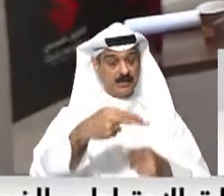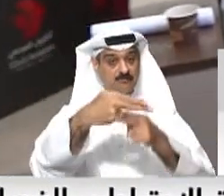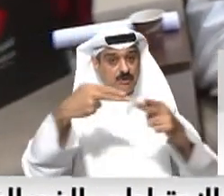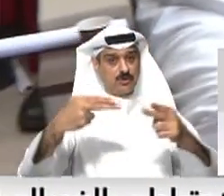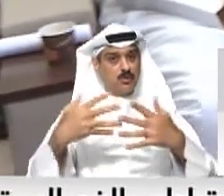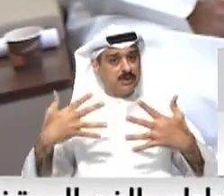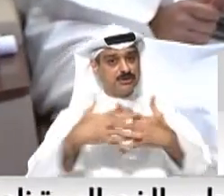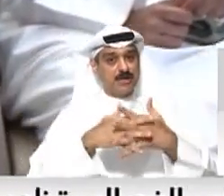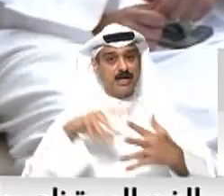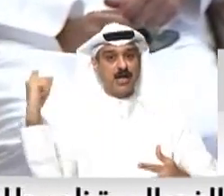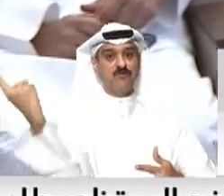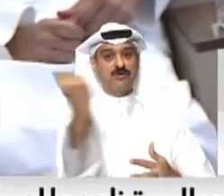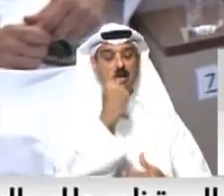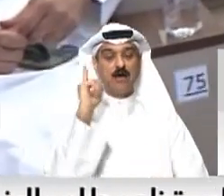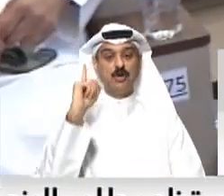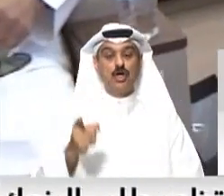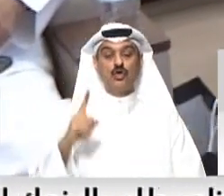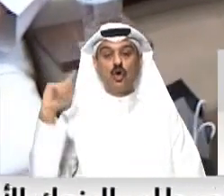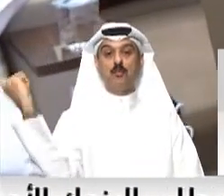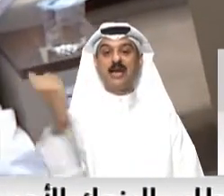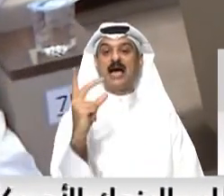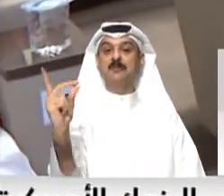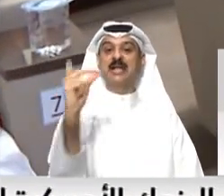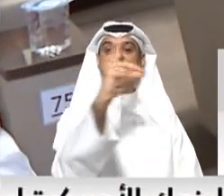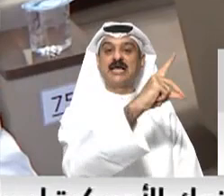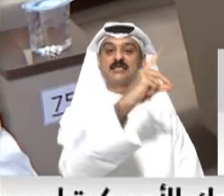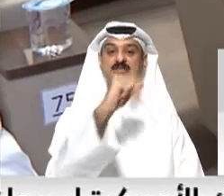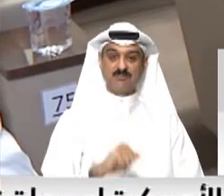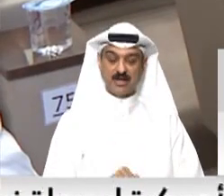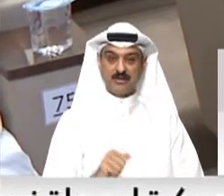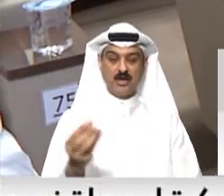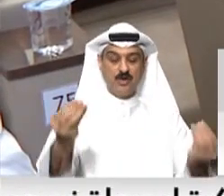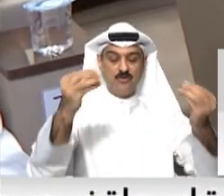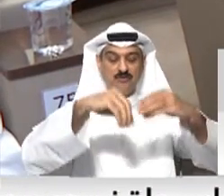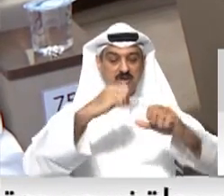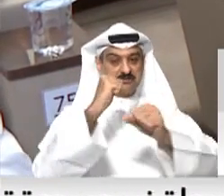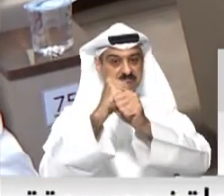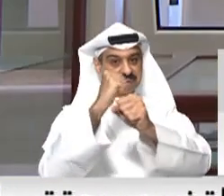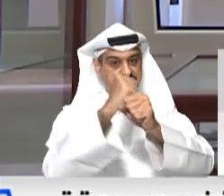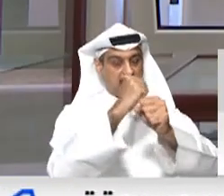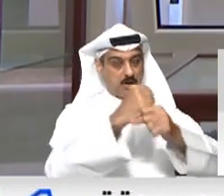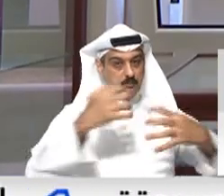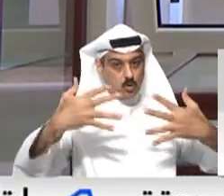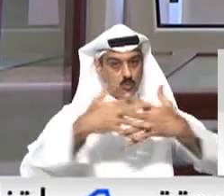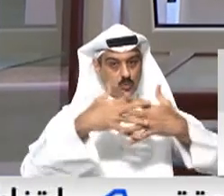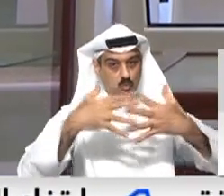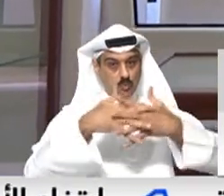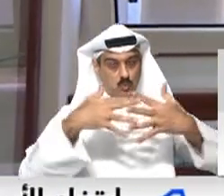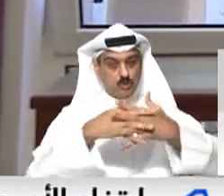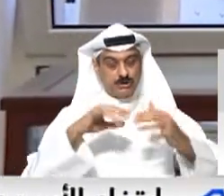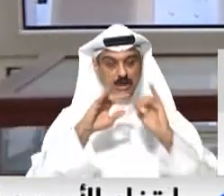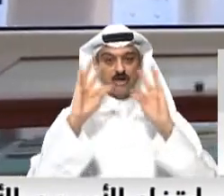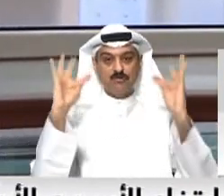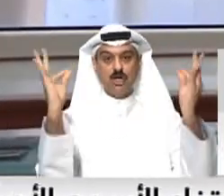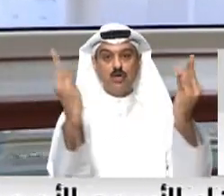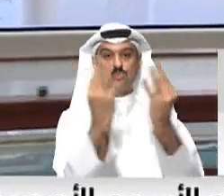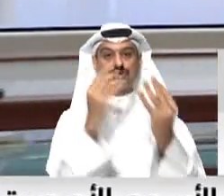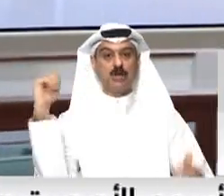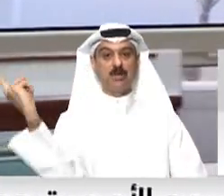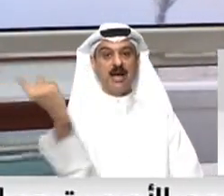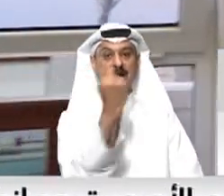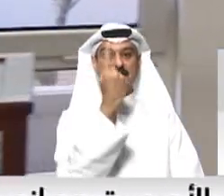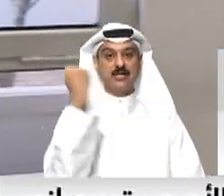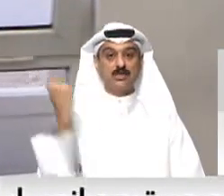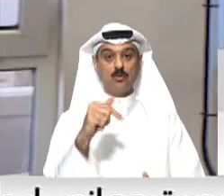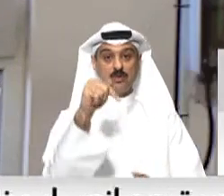العالم باليوم العالمي للأرصاد الجوية لتعزيز المشاركة بينها وبين المجتمع الدولي، حيث